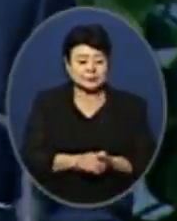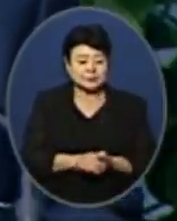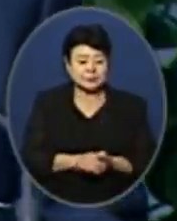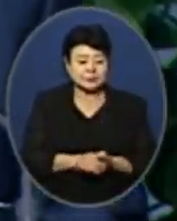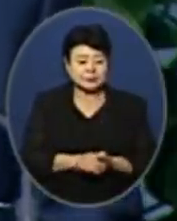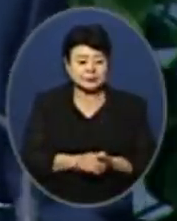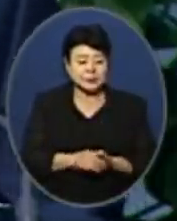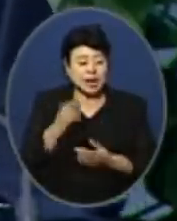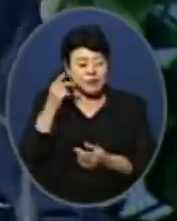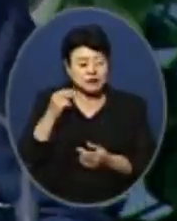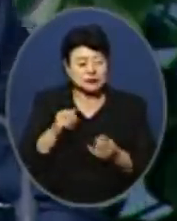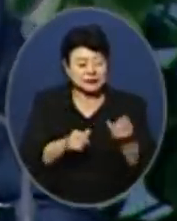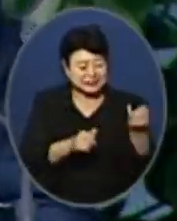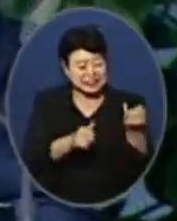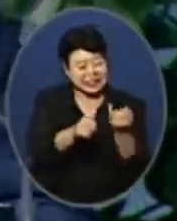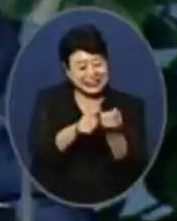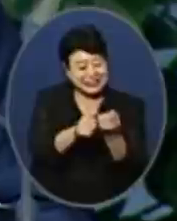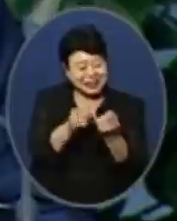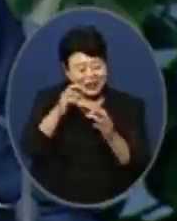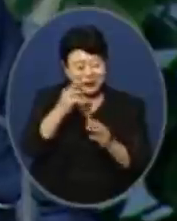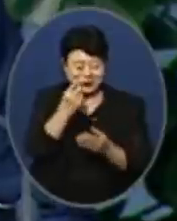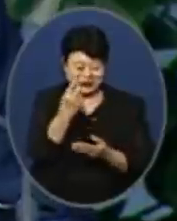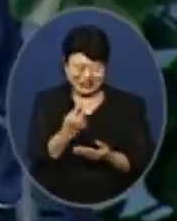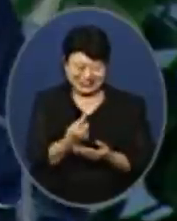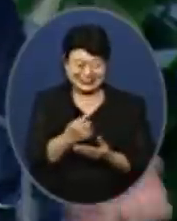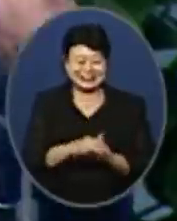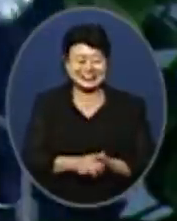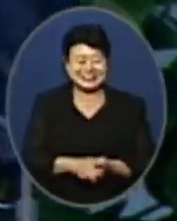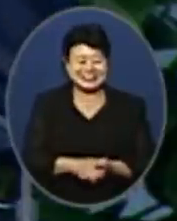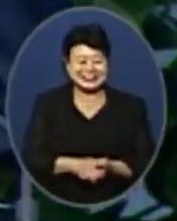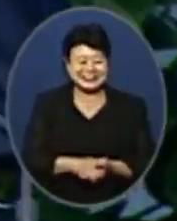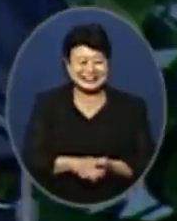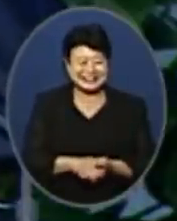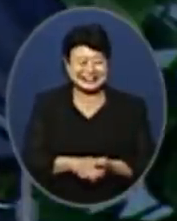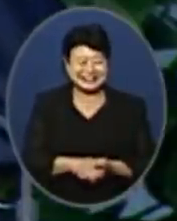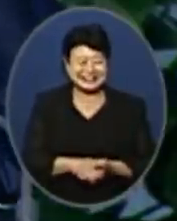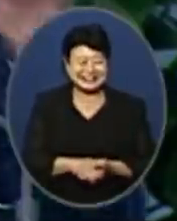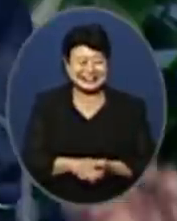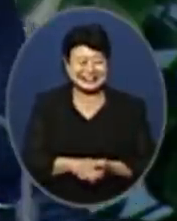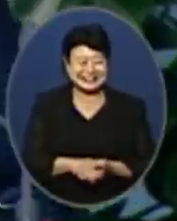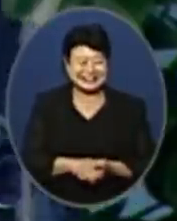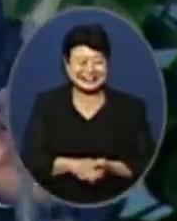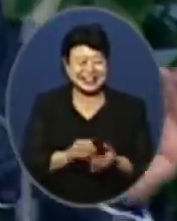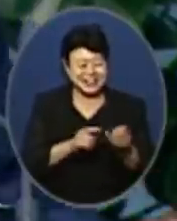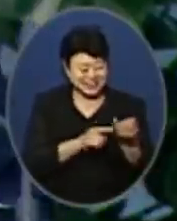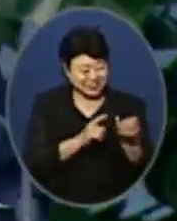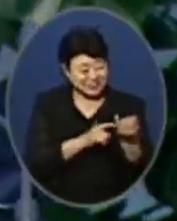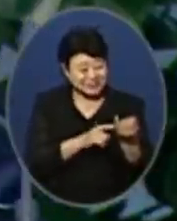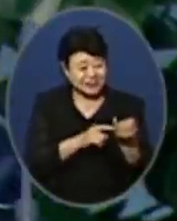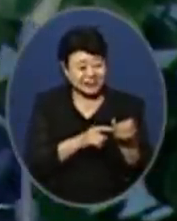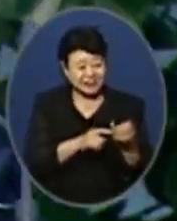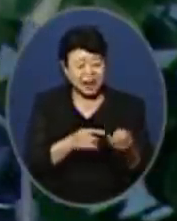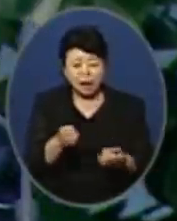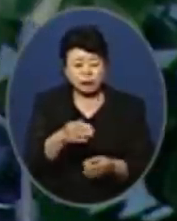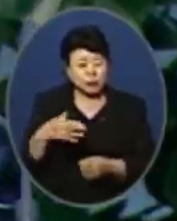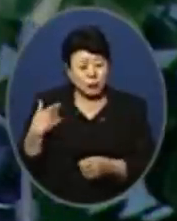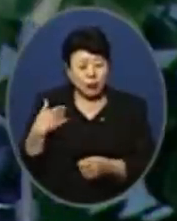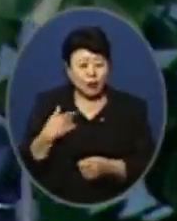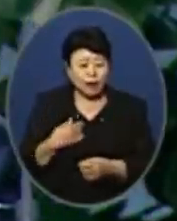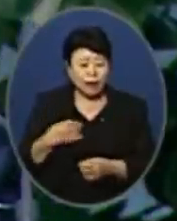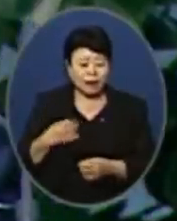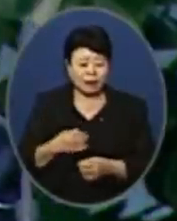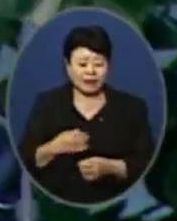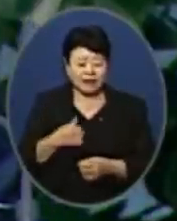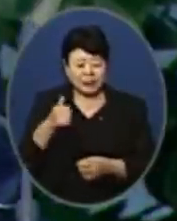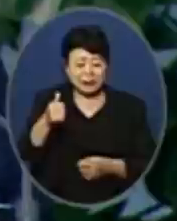이제 미국 여자 하나 데리고 한국으로 돌아와야 되는데 그 여자는 아무것도 모르고 그냥 신랑 하나